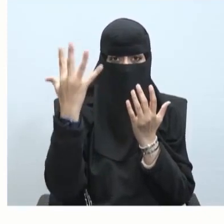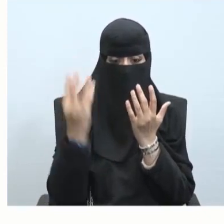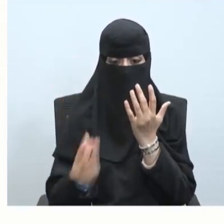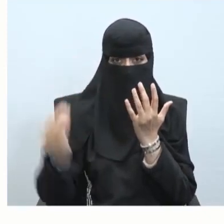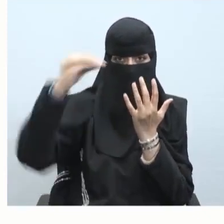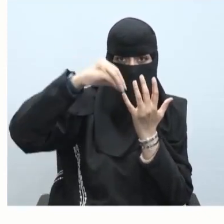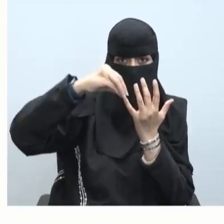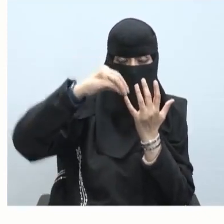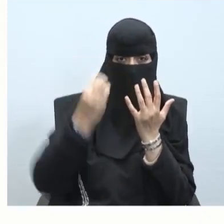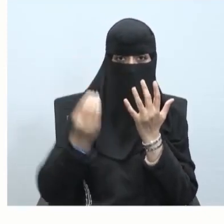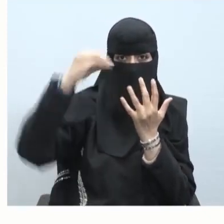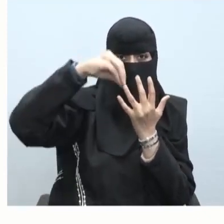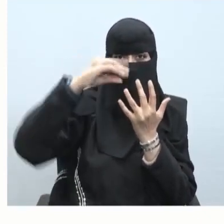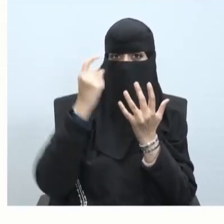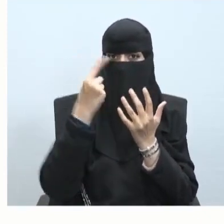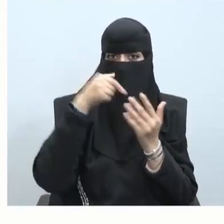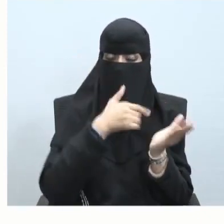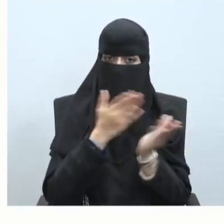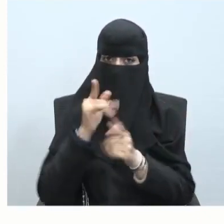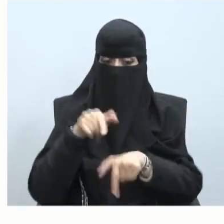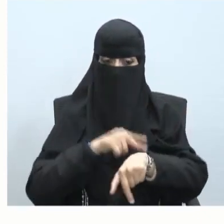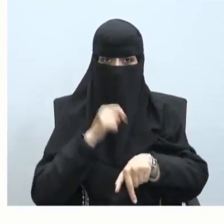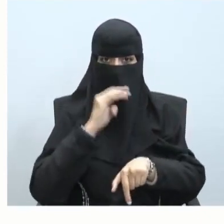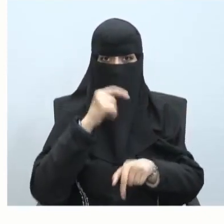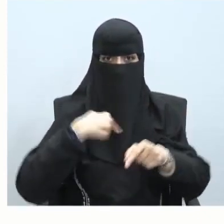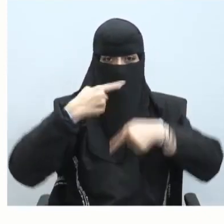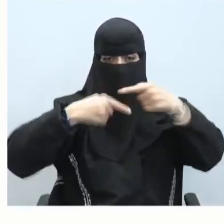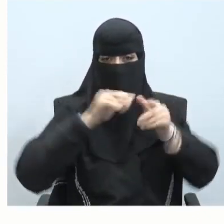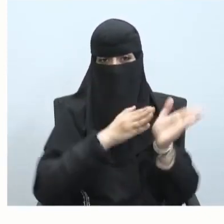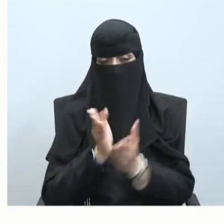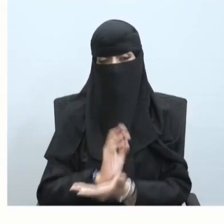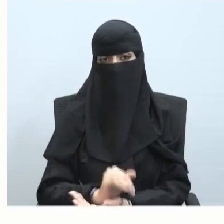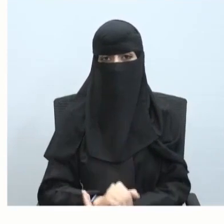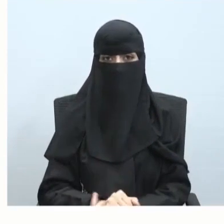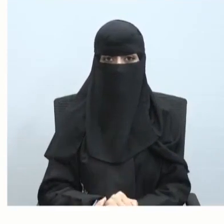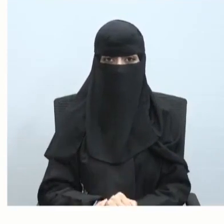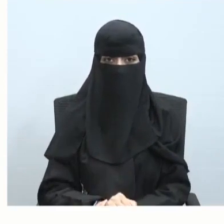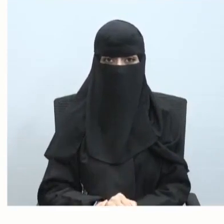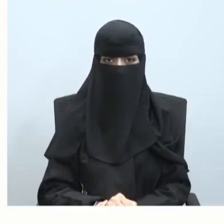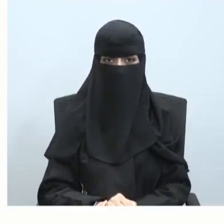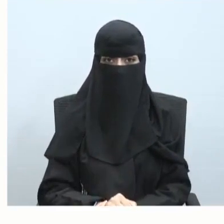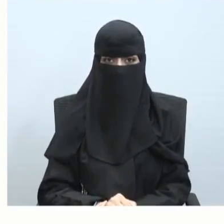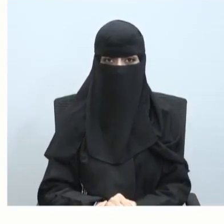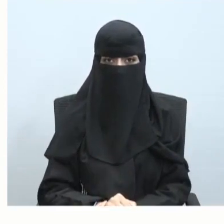تستطيعون ان تكملوا ابنائي بناتي تفضلوا ساترك لكم الفرصه الكافيه تفضل يا مبدعين